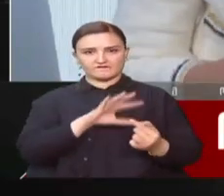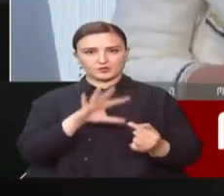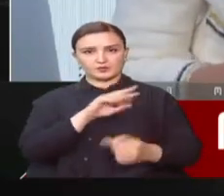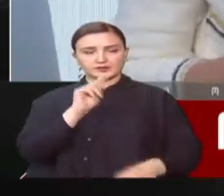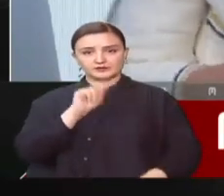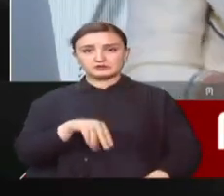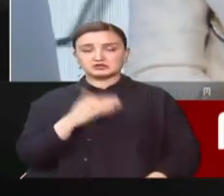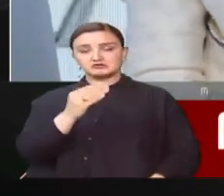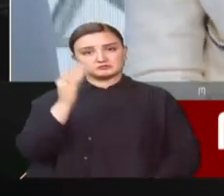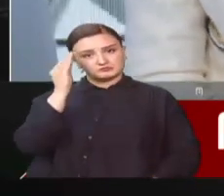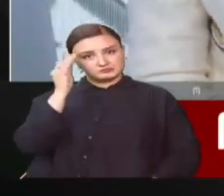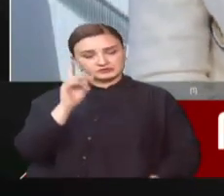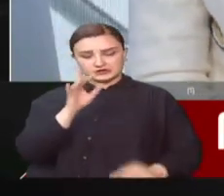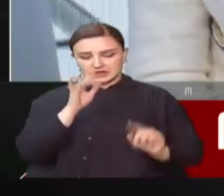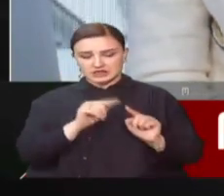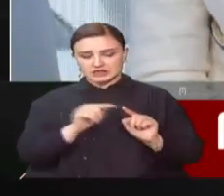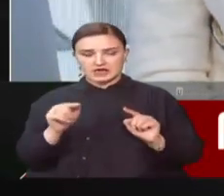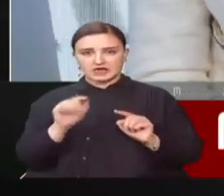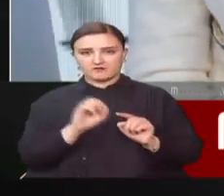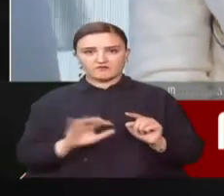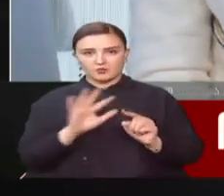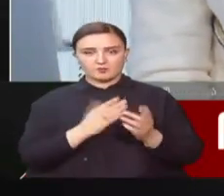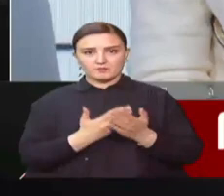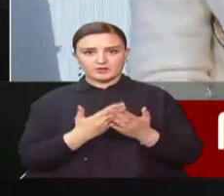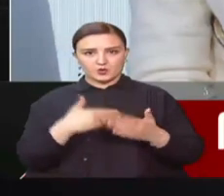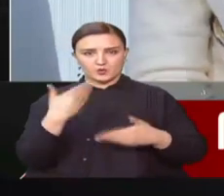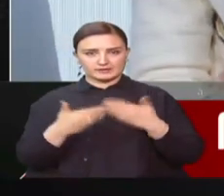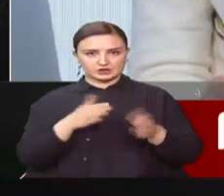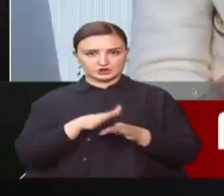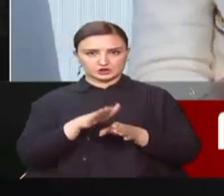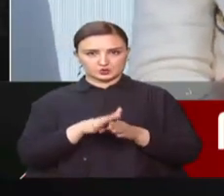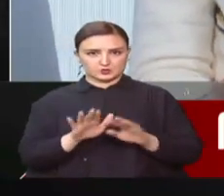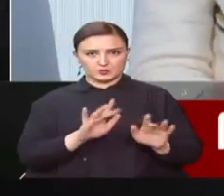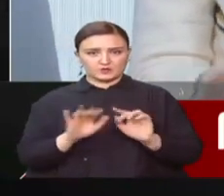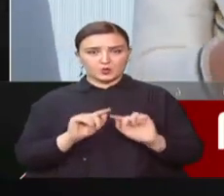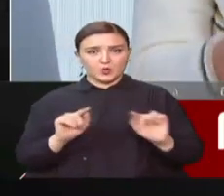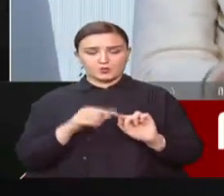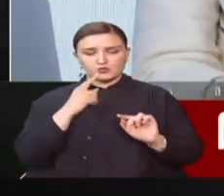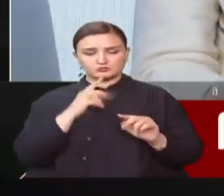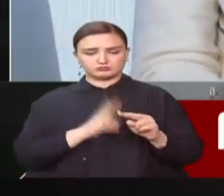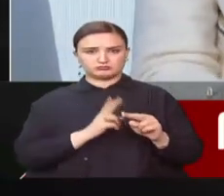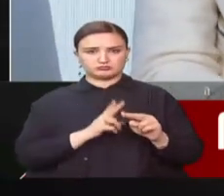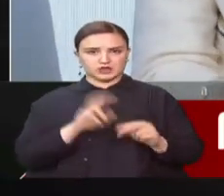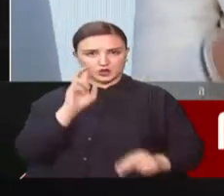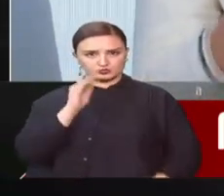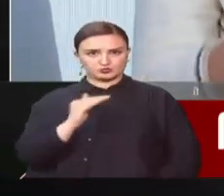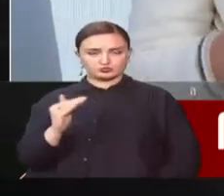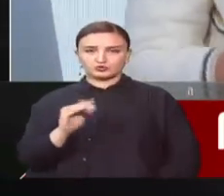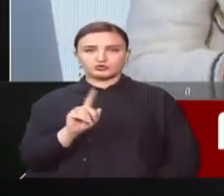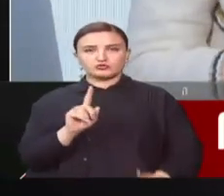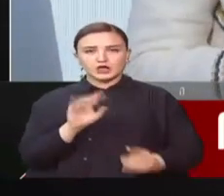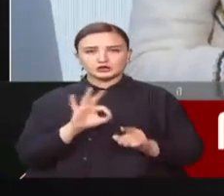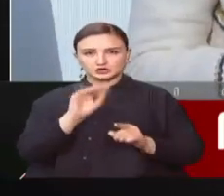თქვენი შეფასებით, რა ეტაპზეა ევრო რეკომენდაციების შესრულების პროცესი? ოპოზიცია ამბობს, რომ პროცესს ხელს უშლის ხელისუფლება. კონკრეტულად